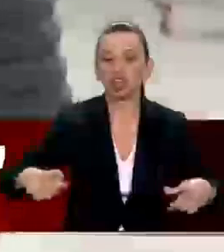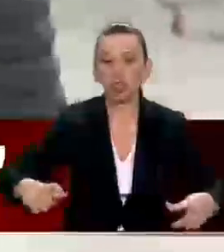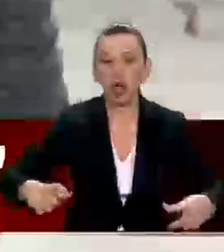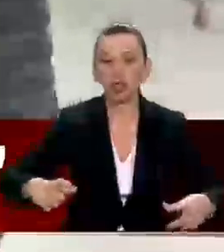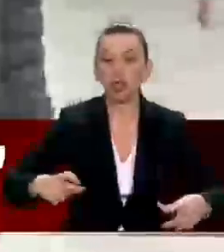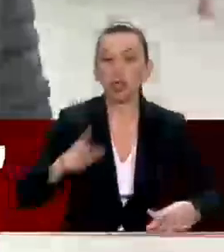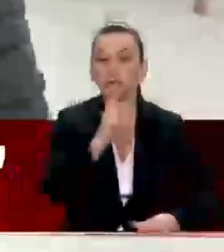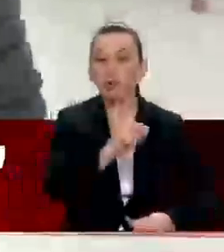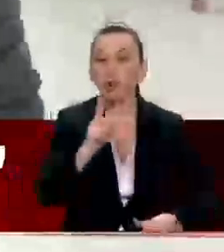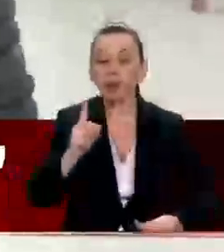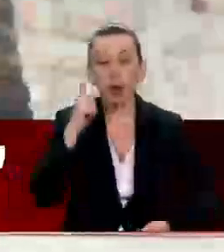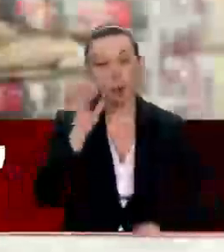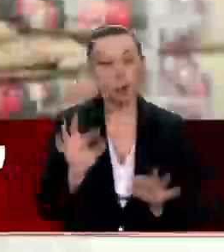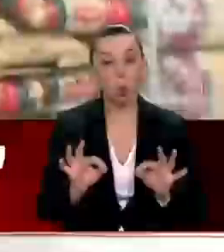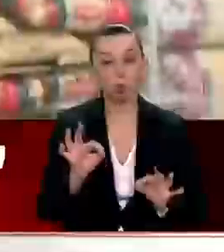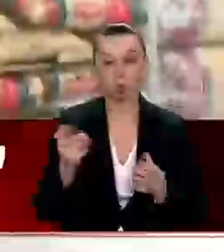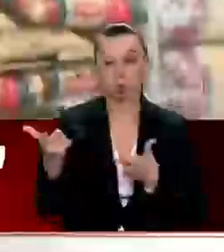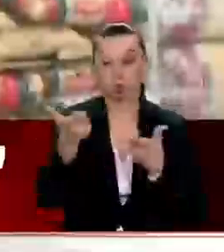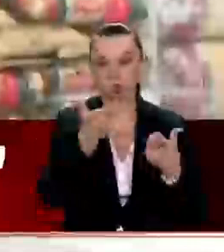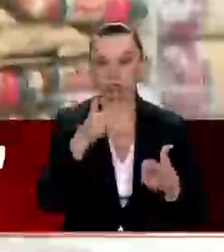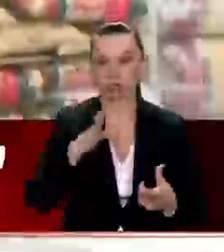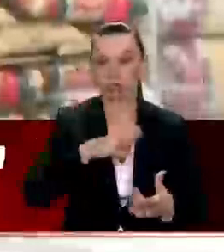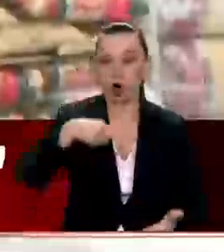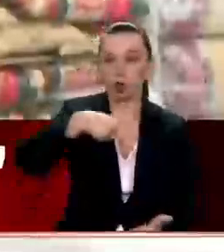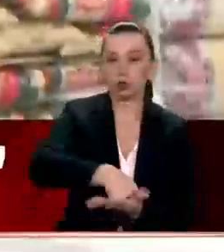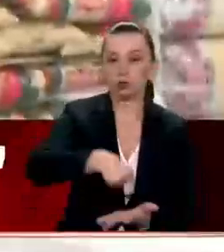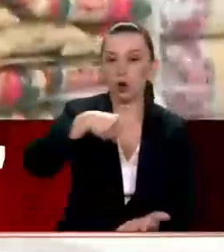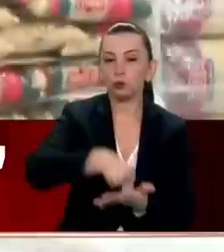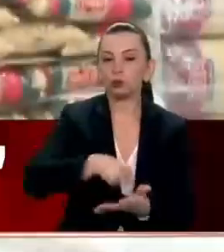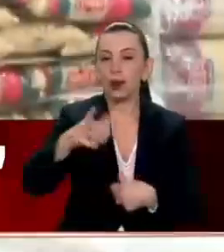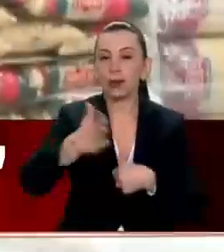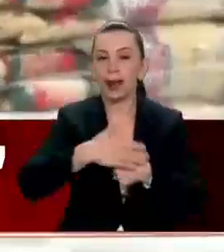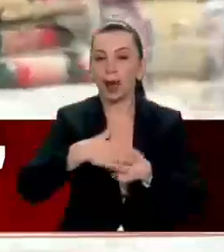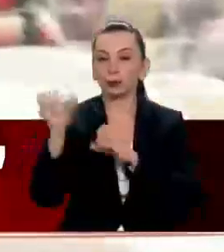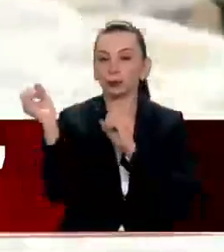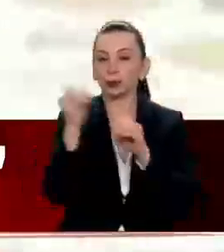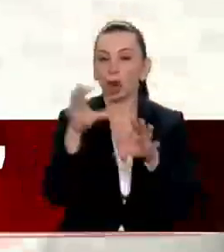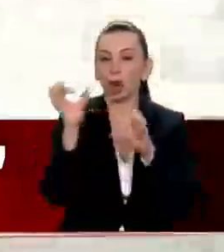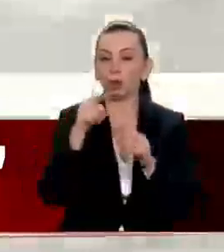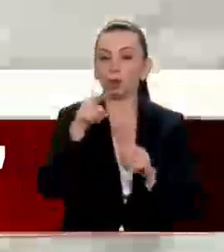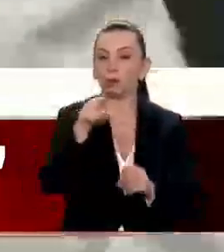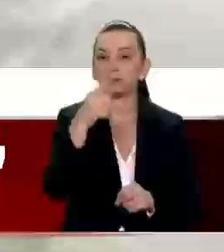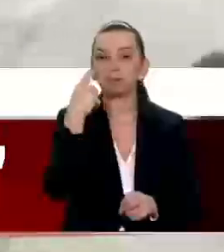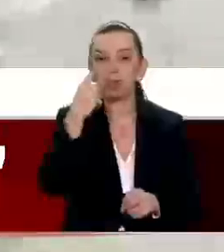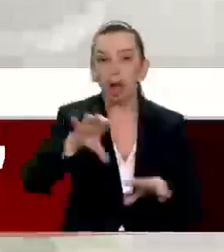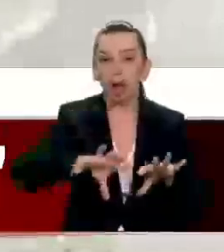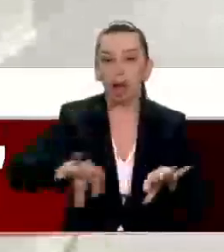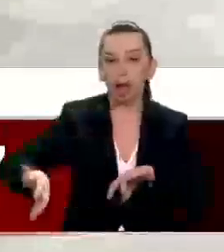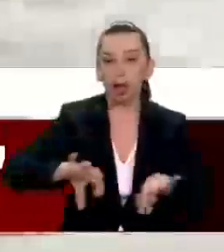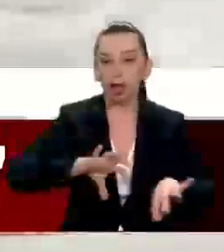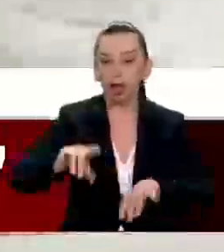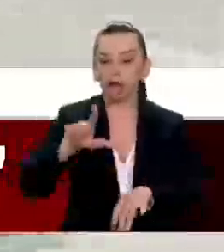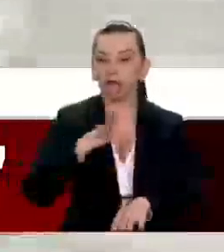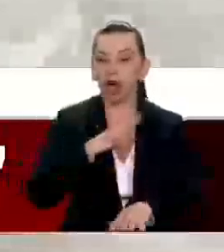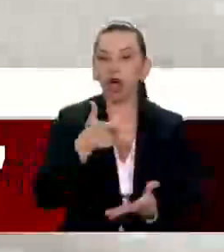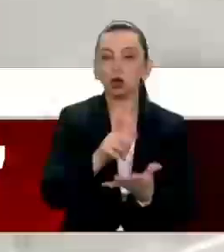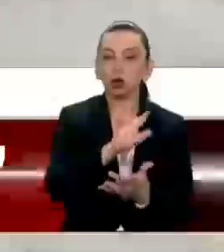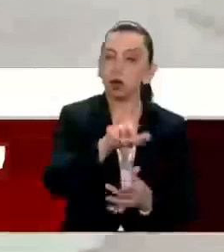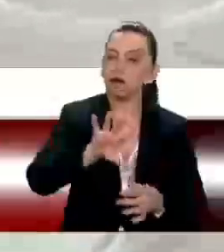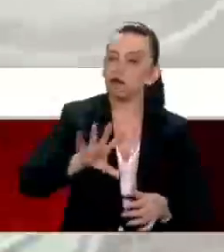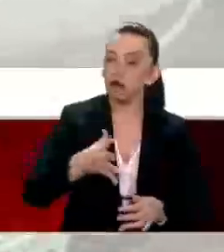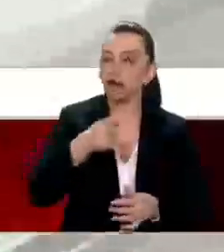bir bir kontrol ediyor. Çuval çuval gönderilen gıda yardımları da burada parça parça ayrıştırılıyor ve köylerde ya